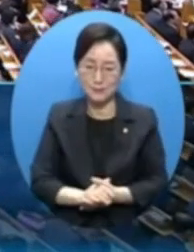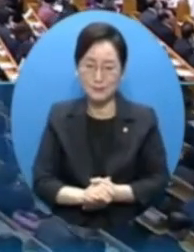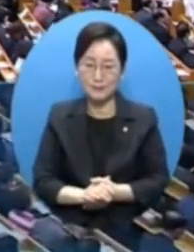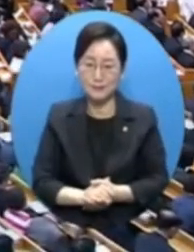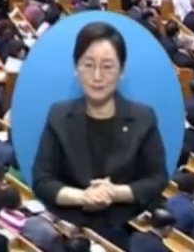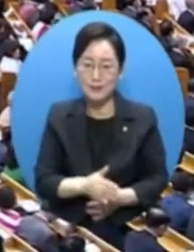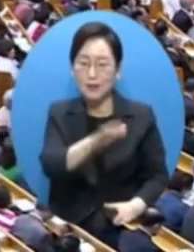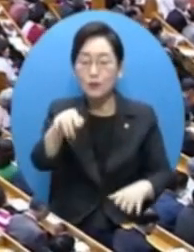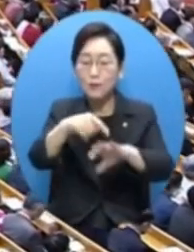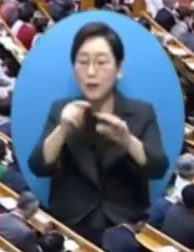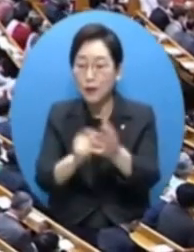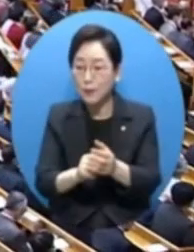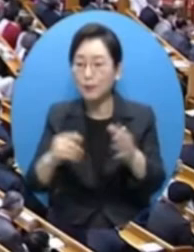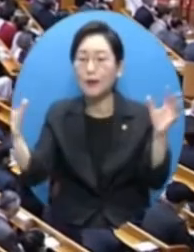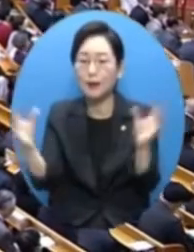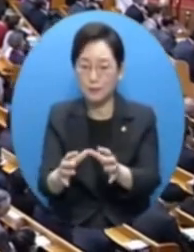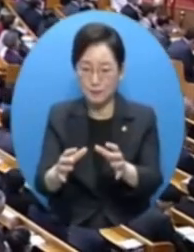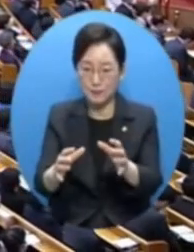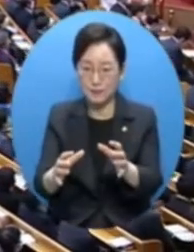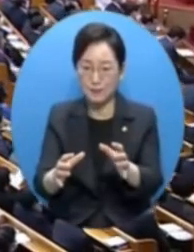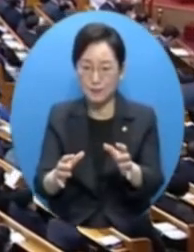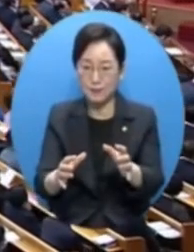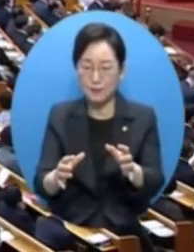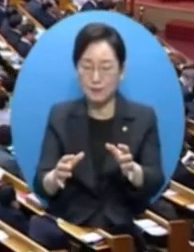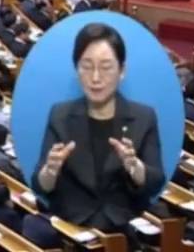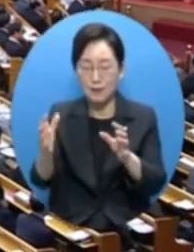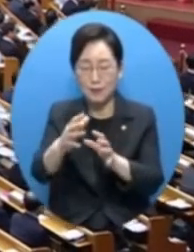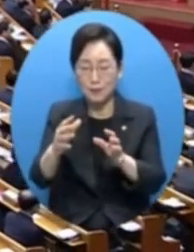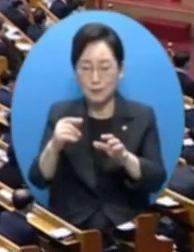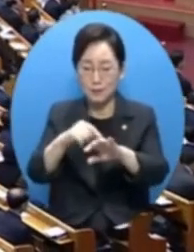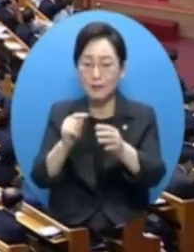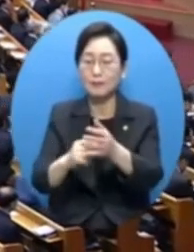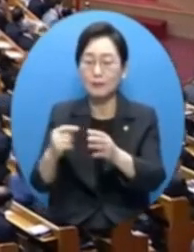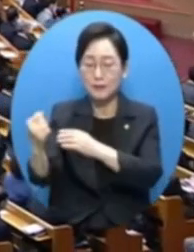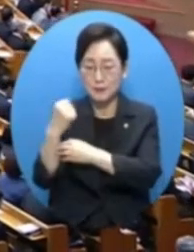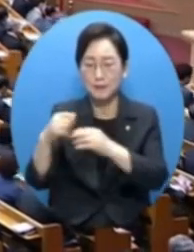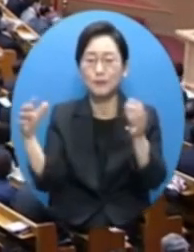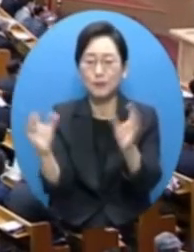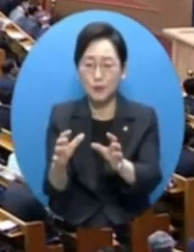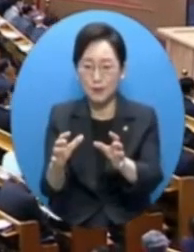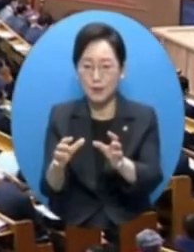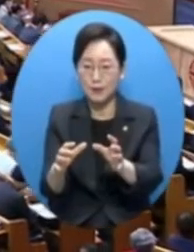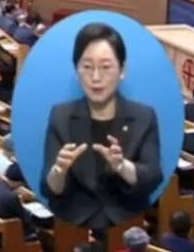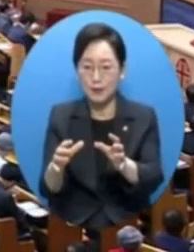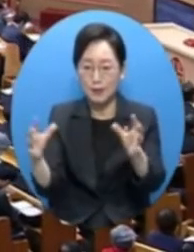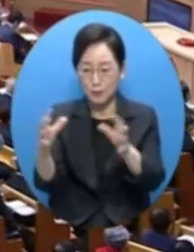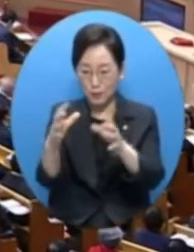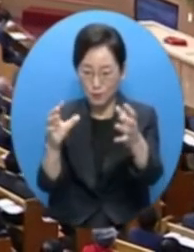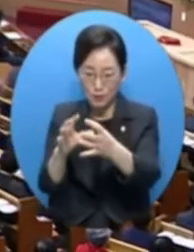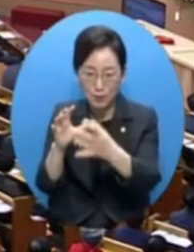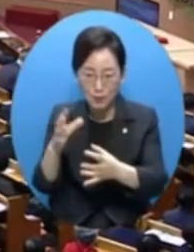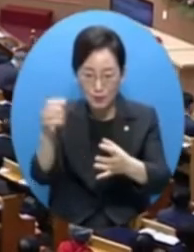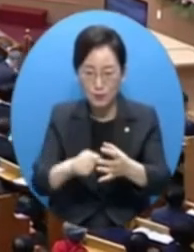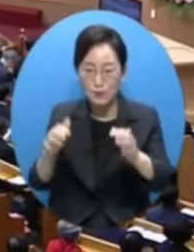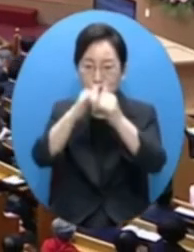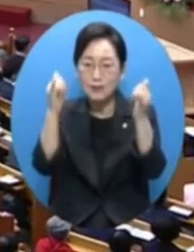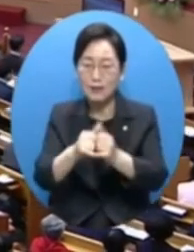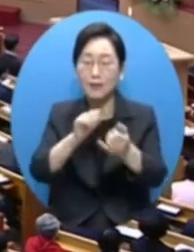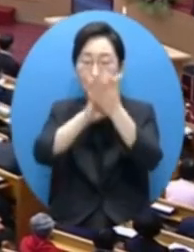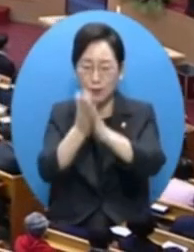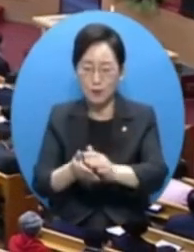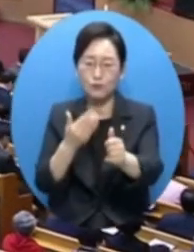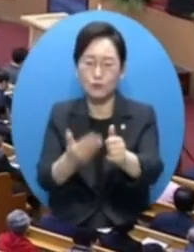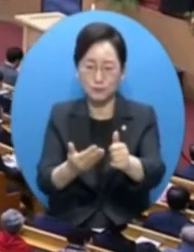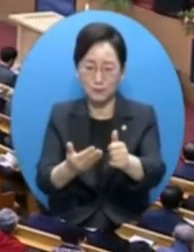그래서 우리는 한 마음 되어 힘 모여서 힘을 모아 우리가 이 모아진 힘을 가지고 세상을 변화시키는 위대한